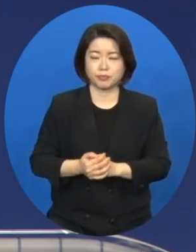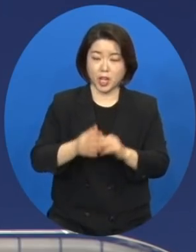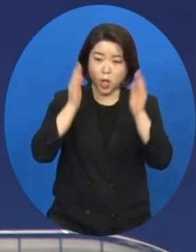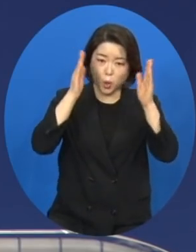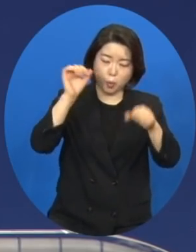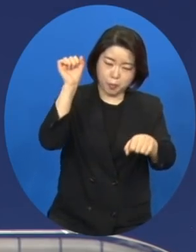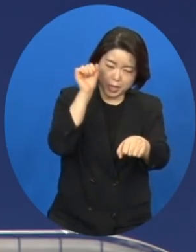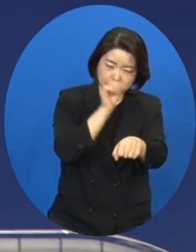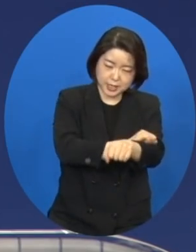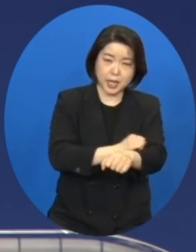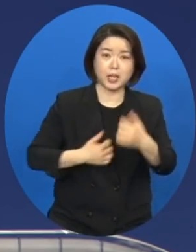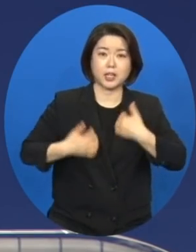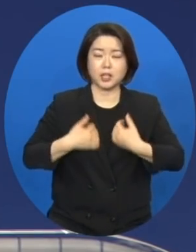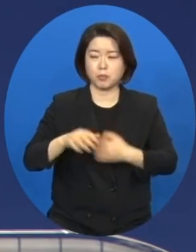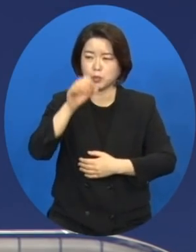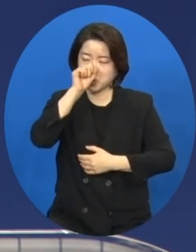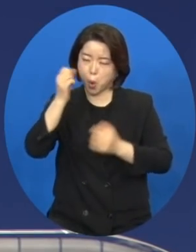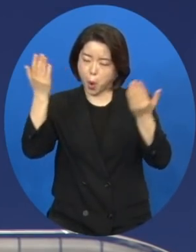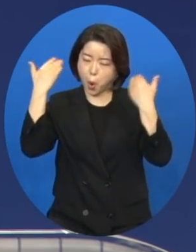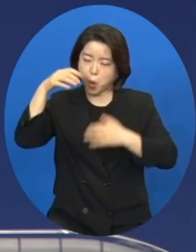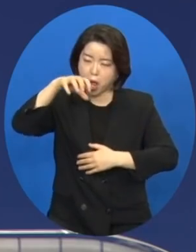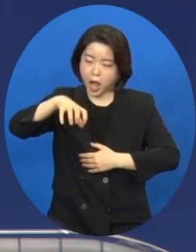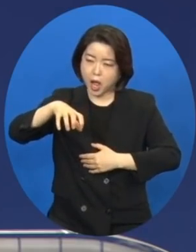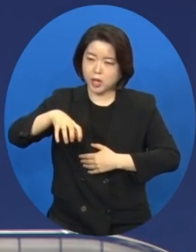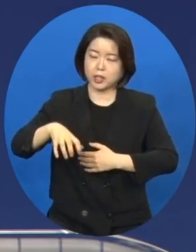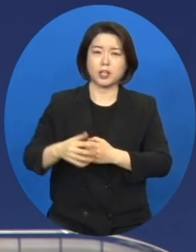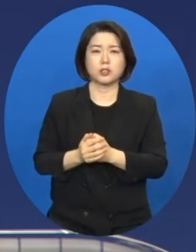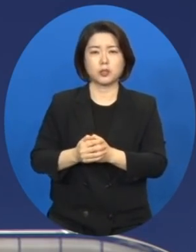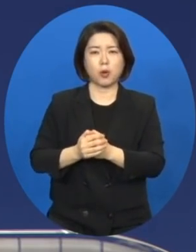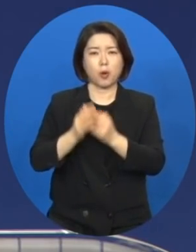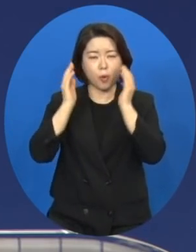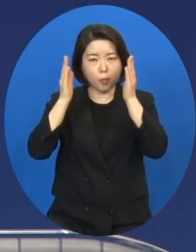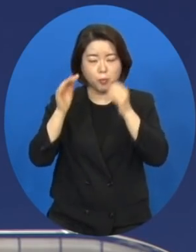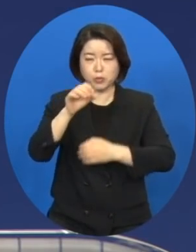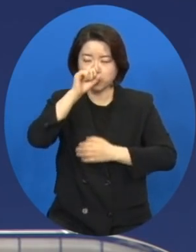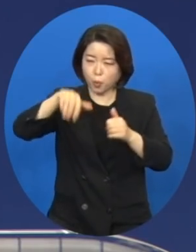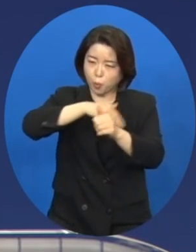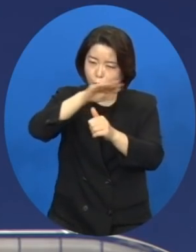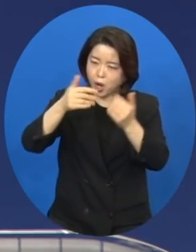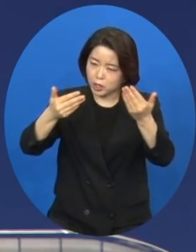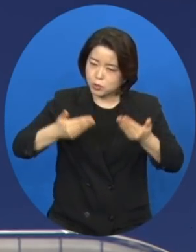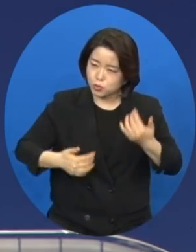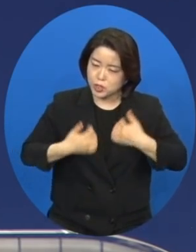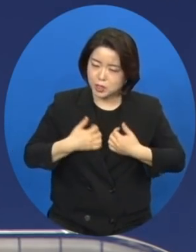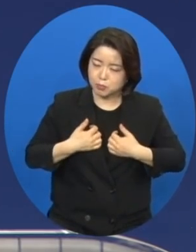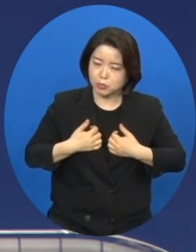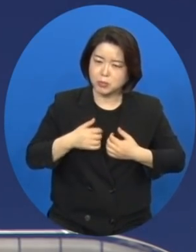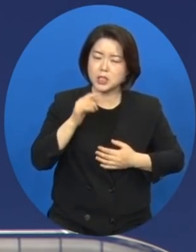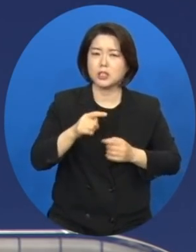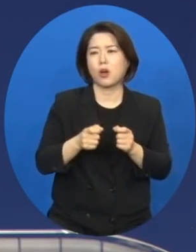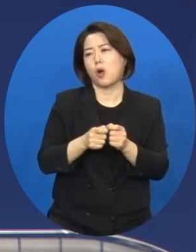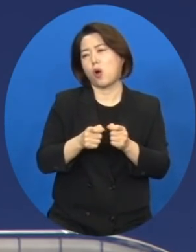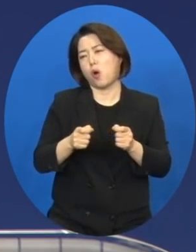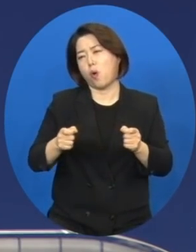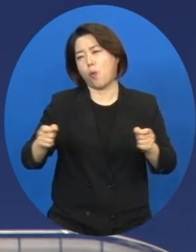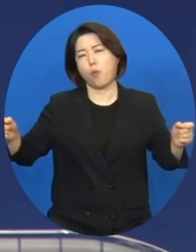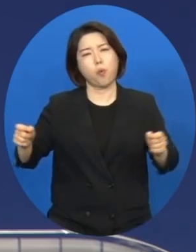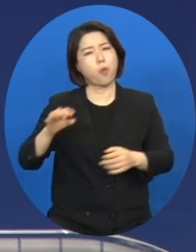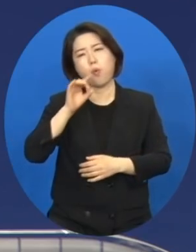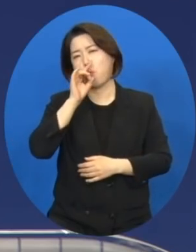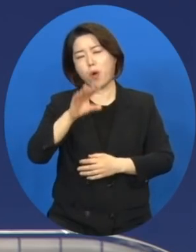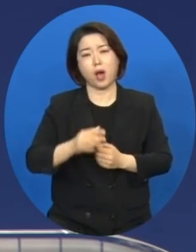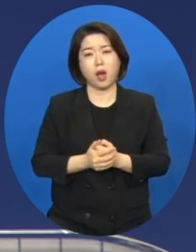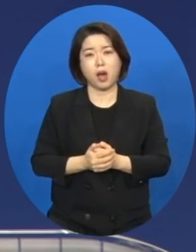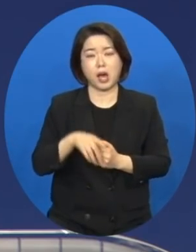공부자라는 기쁨, 좋은 학교에서 공부하는 것, 좋은 환경이 주는 기쁨, 좋은 것이지만 오래가지 못하더라라는 것을